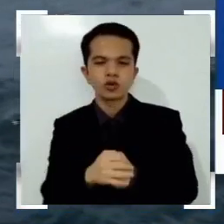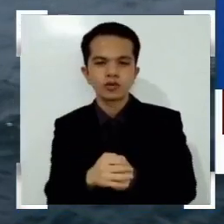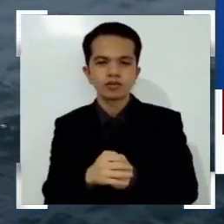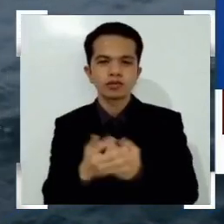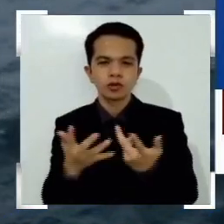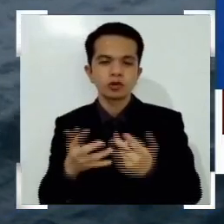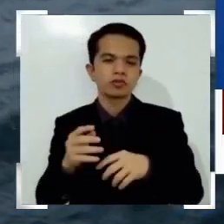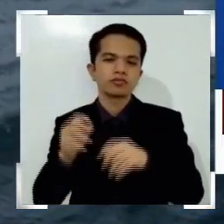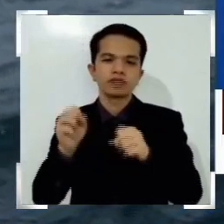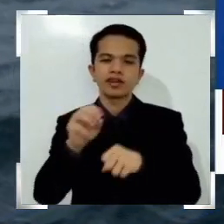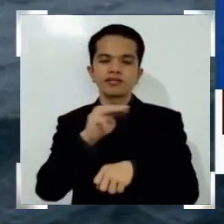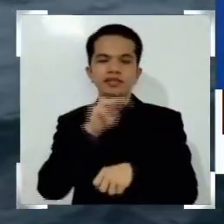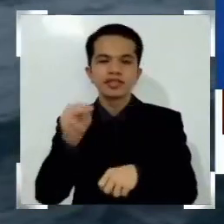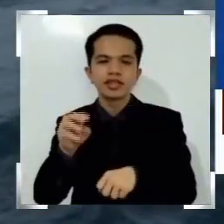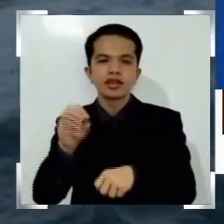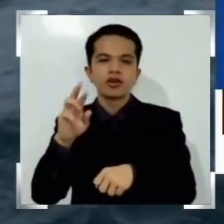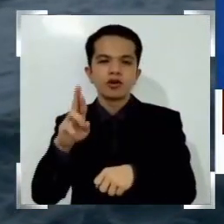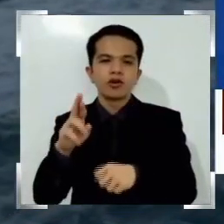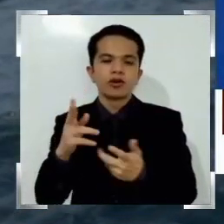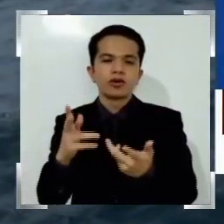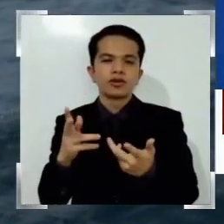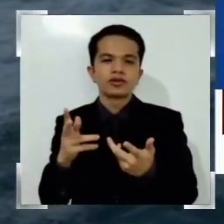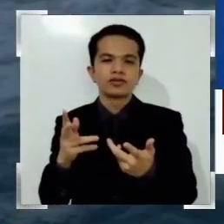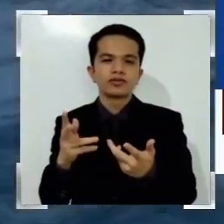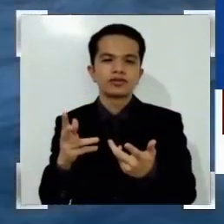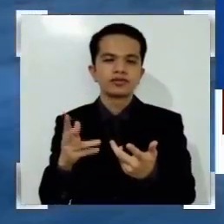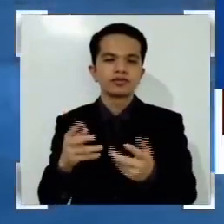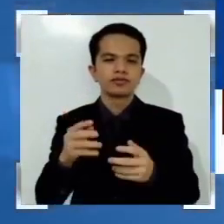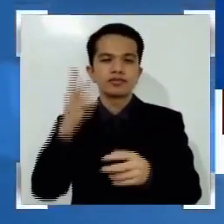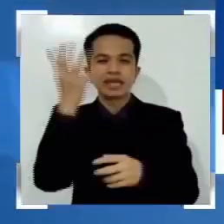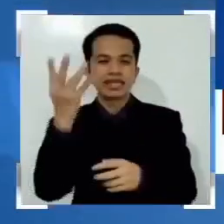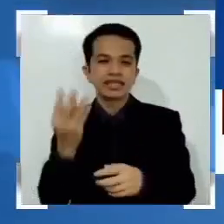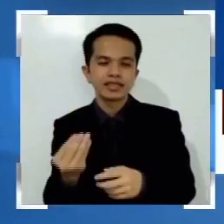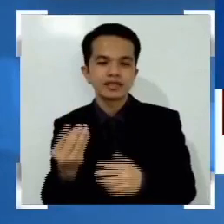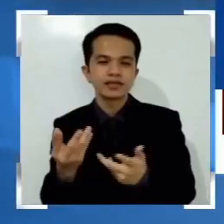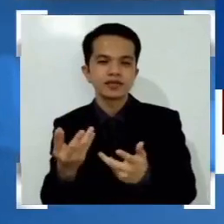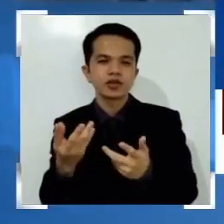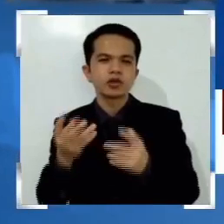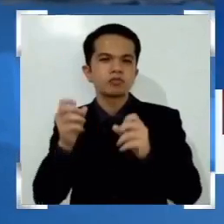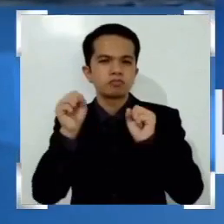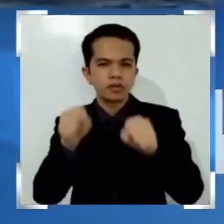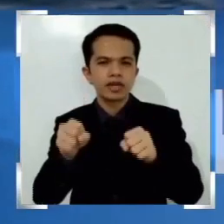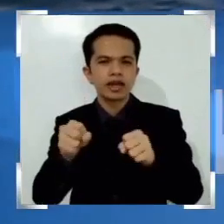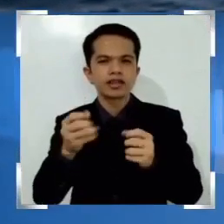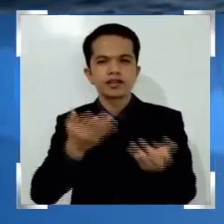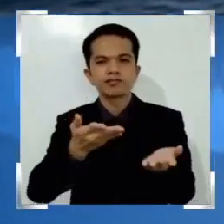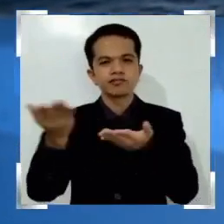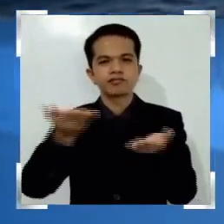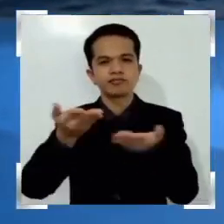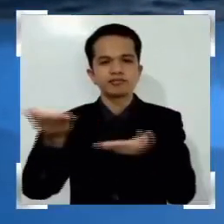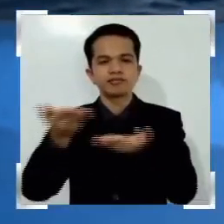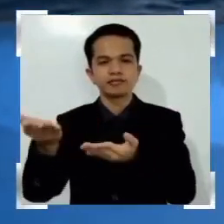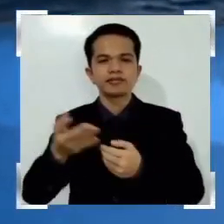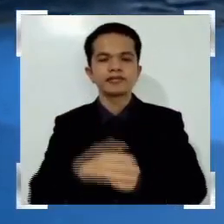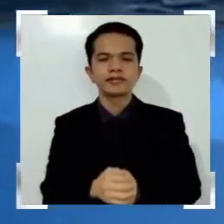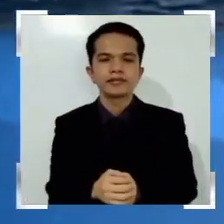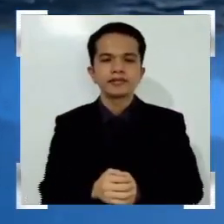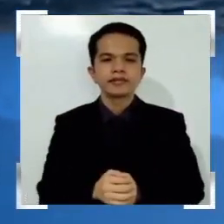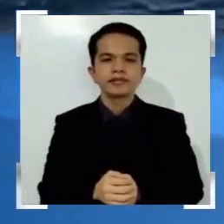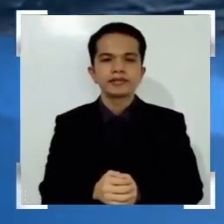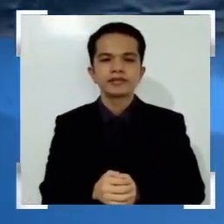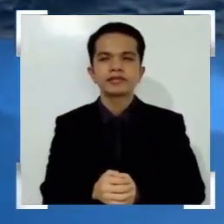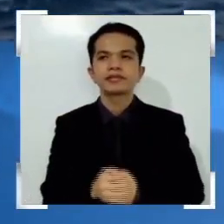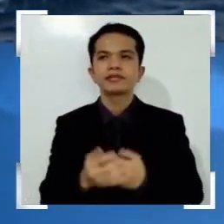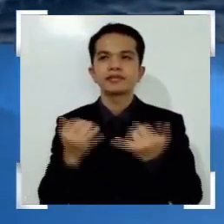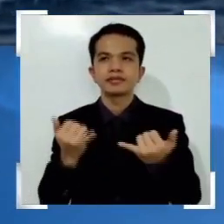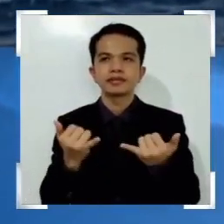or even Subic or Batangas, kung saan nila possible na ibagsak po yung kanilang goods. Tinurn over ang oil